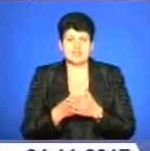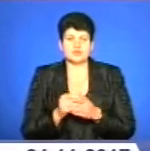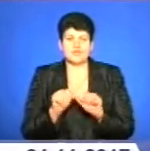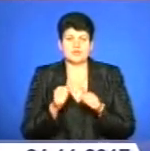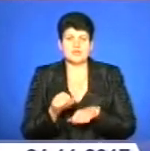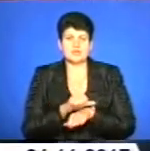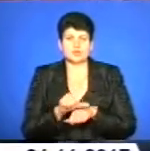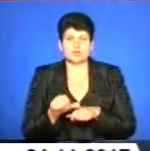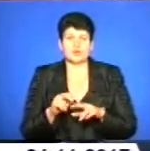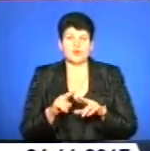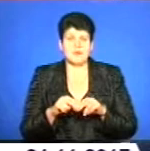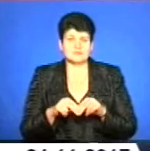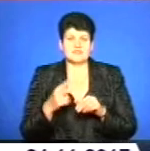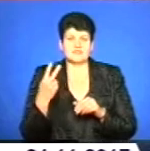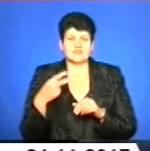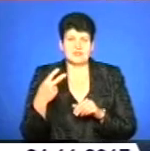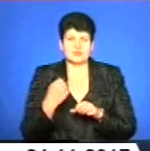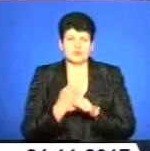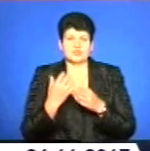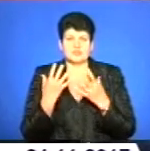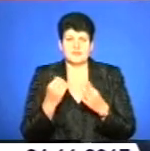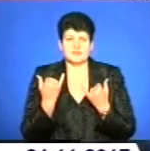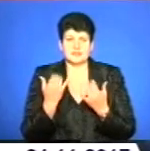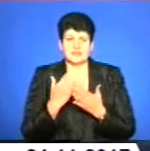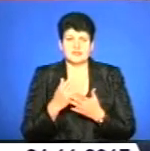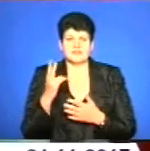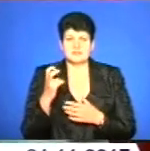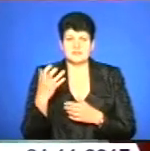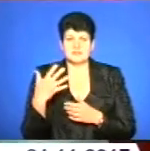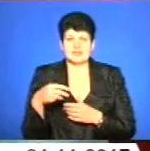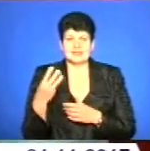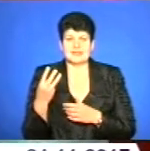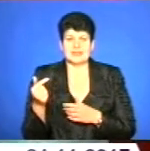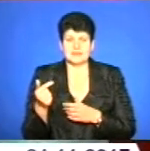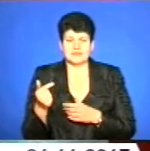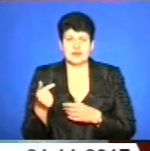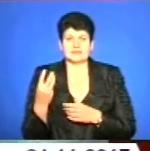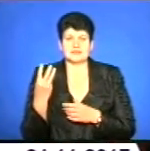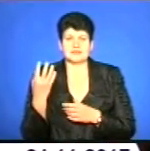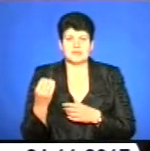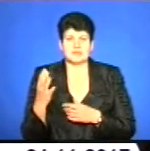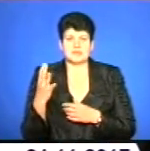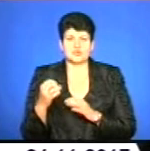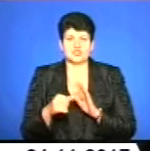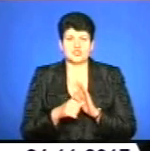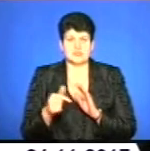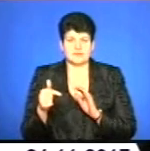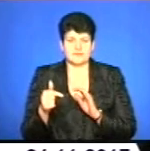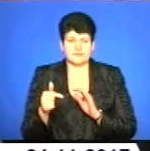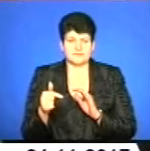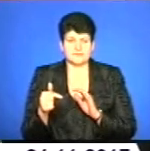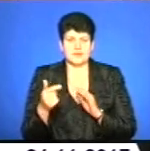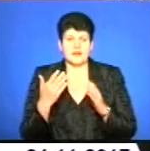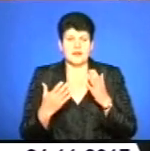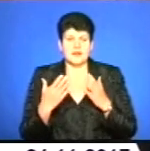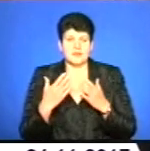закордонного паспорта за 20 робочих днів тепер становить 253 гривні, а за 3 дні – 506 гривень. Тим часом